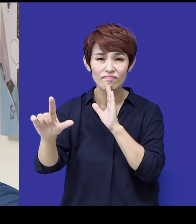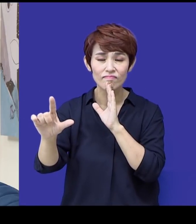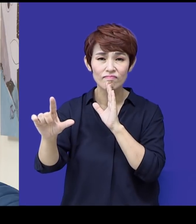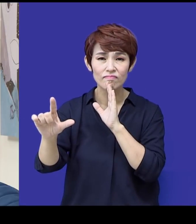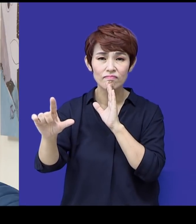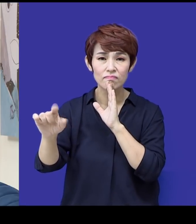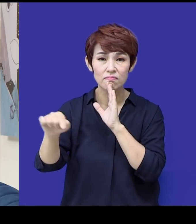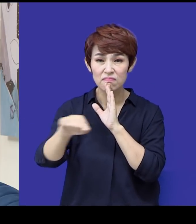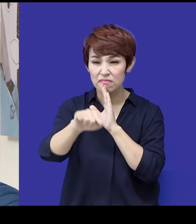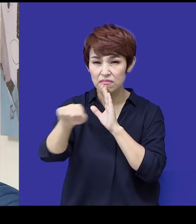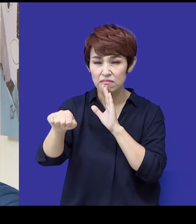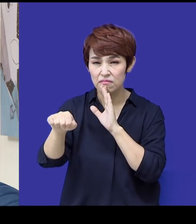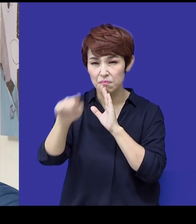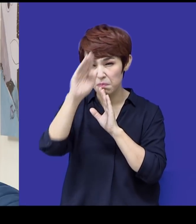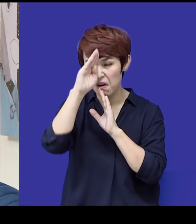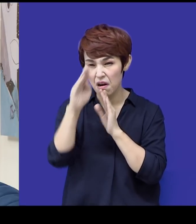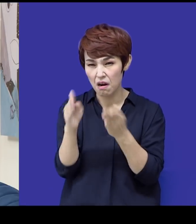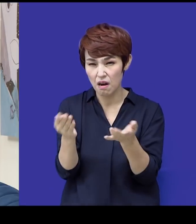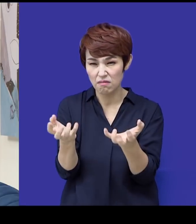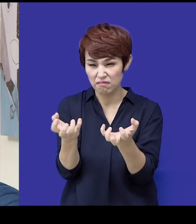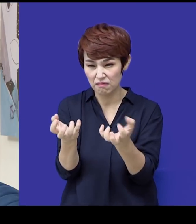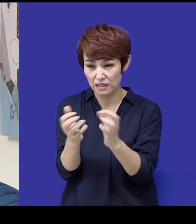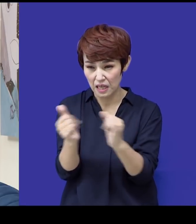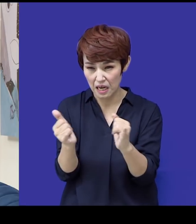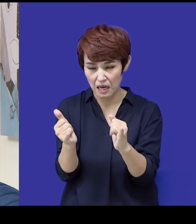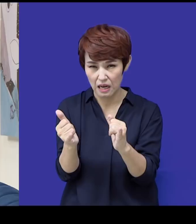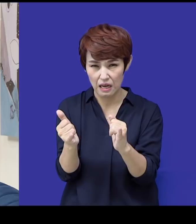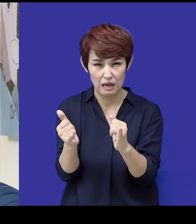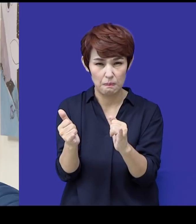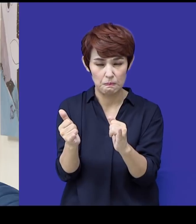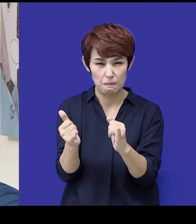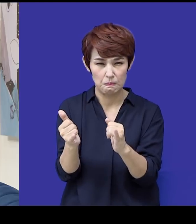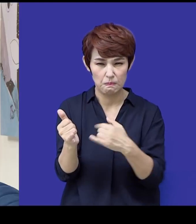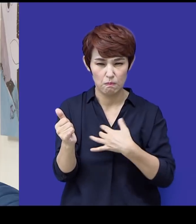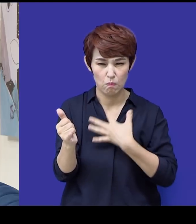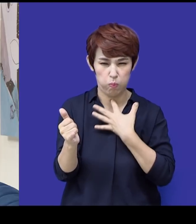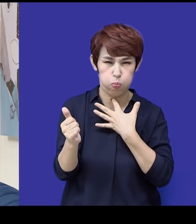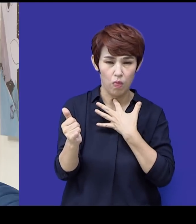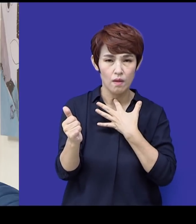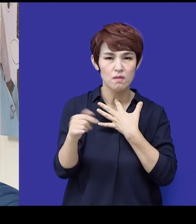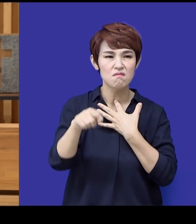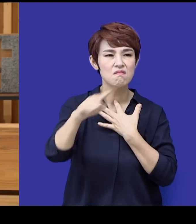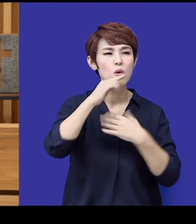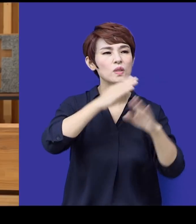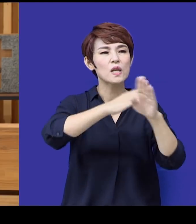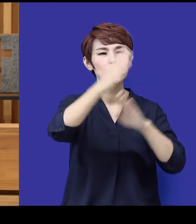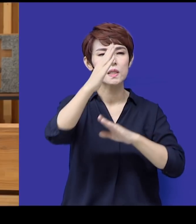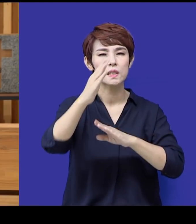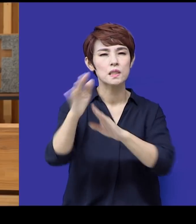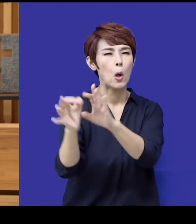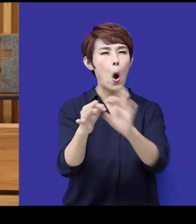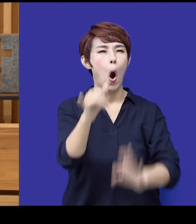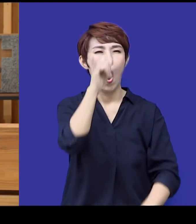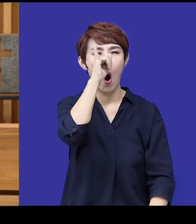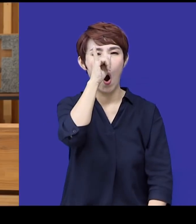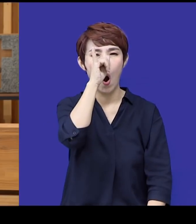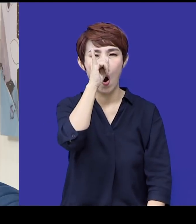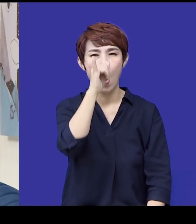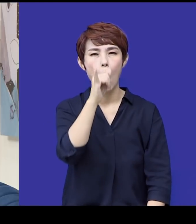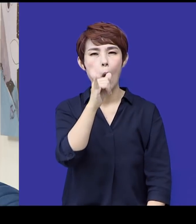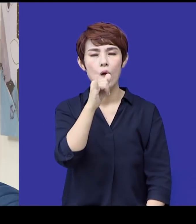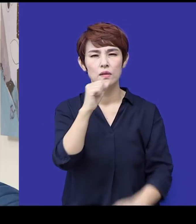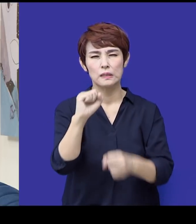그 사람들이 싫으니까 전쟁터에 공산주의하고 내통했다 해가지고 그 군인들한테